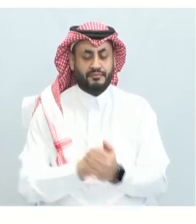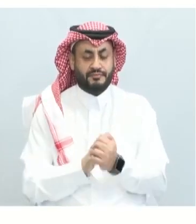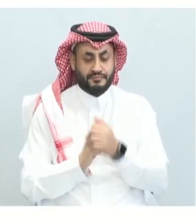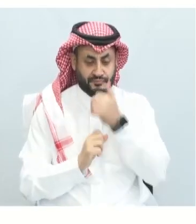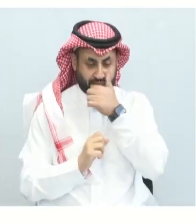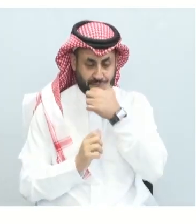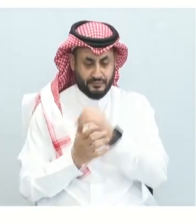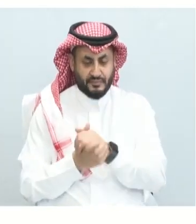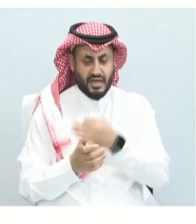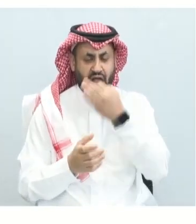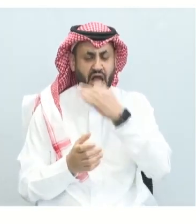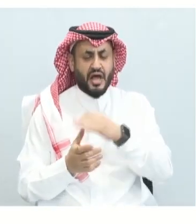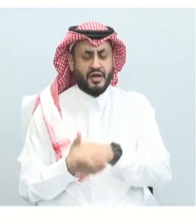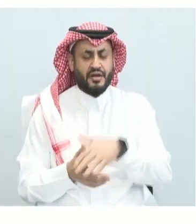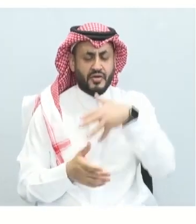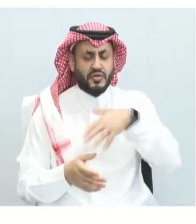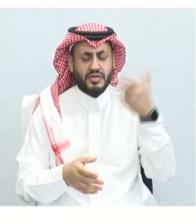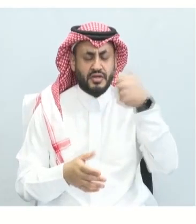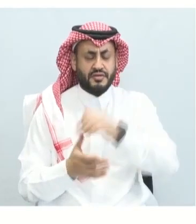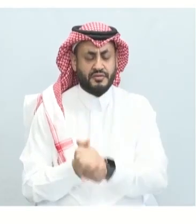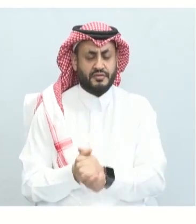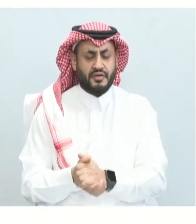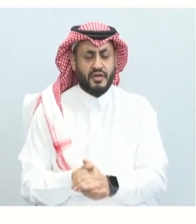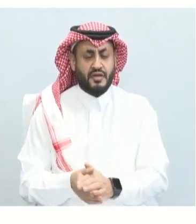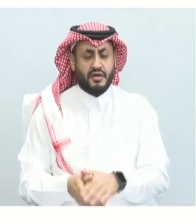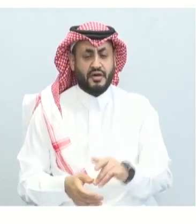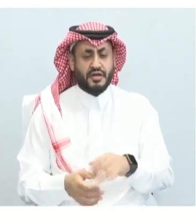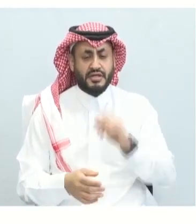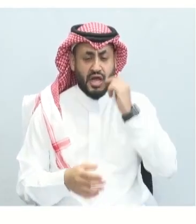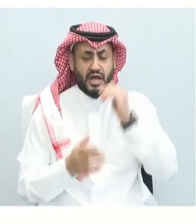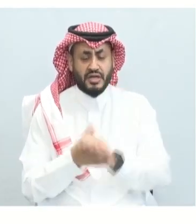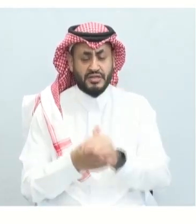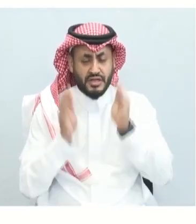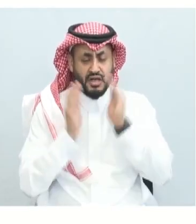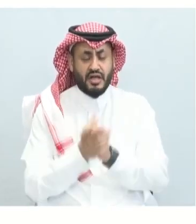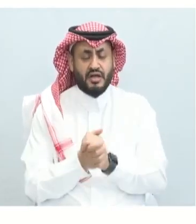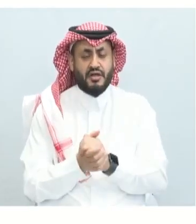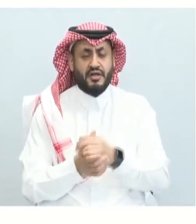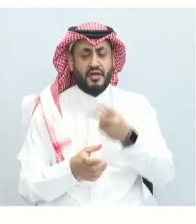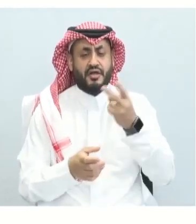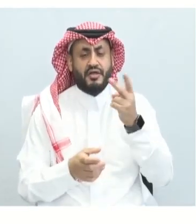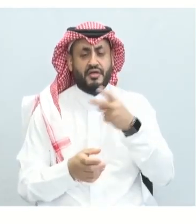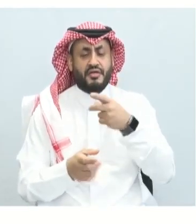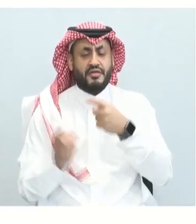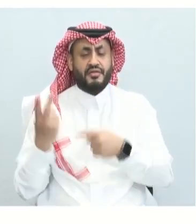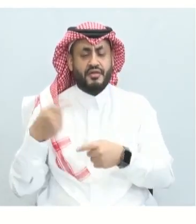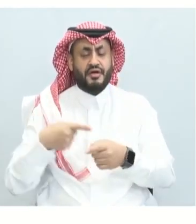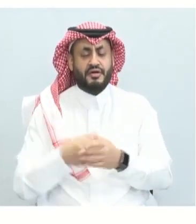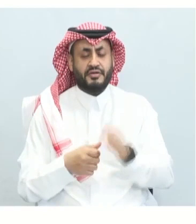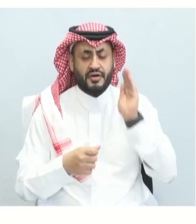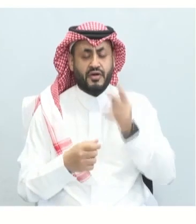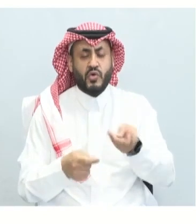وسلم من صلى في يوم وليله اثن عشره ركعه بني له بيت في الجنه